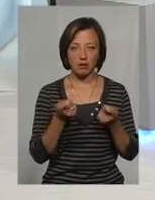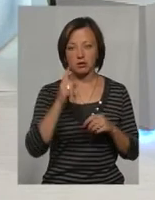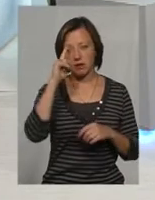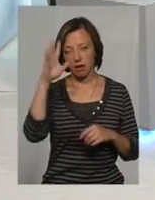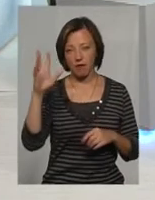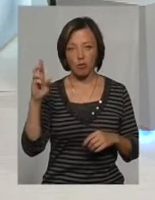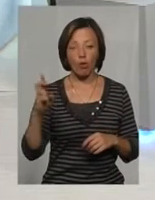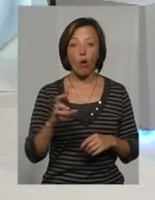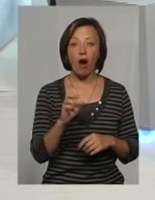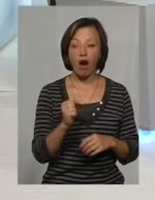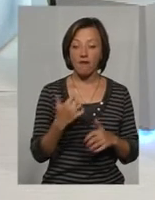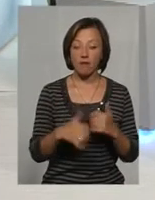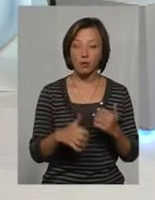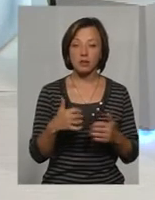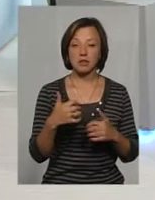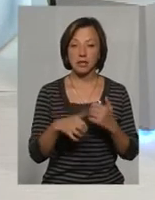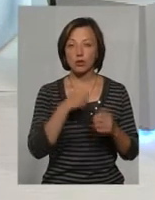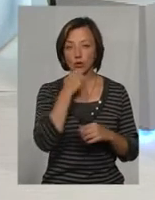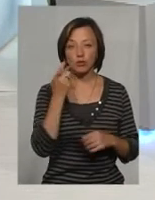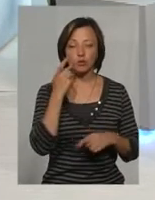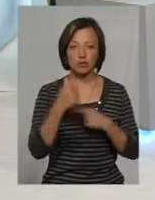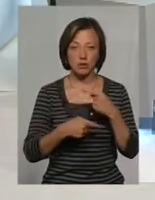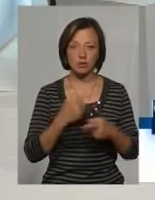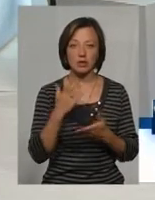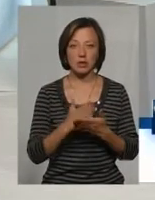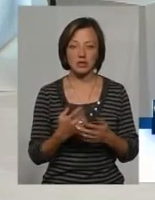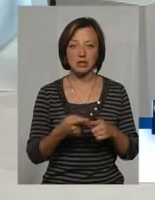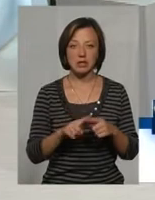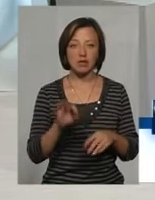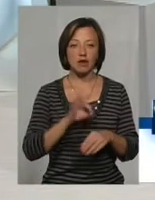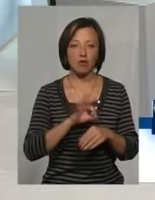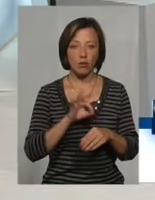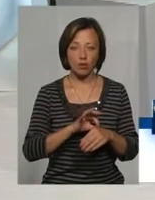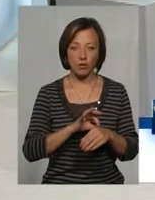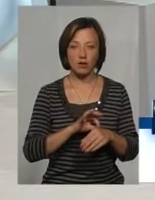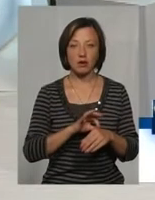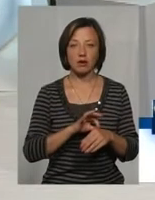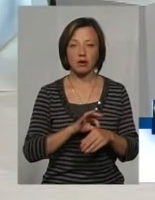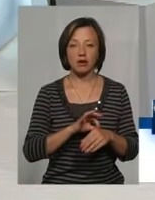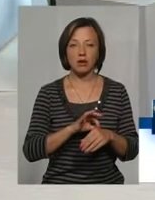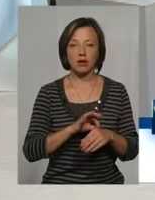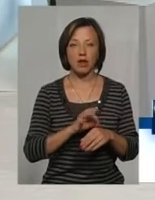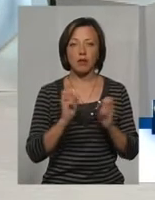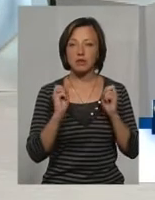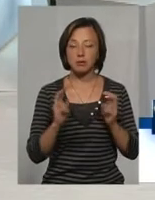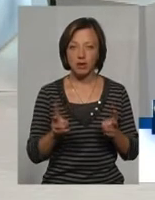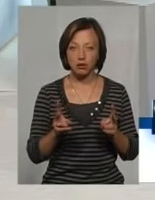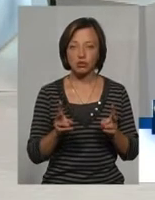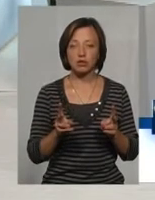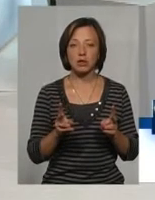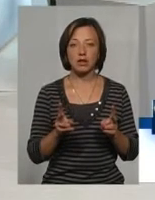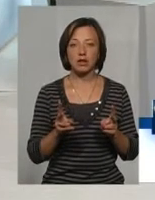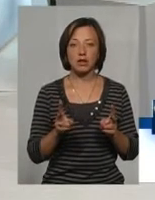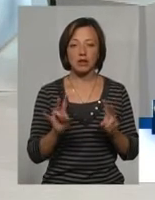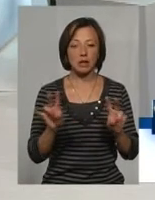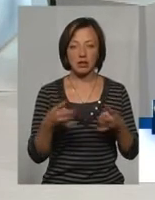Богу. А от серед дорослих постійно відмічається іменно це захворювання. Захворювання доволі небезпечне, про яке не